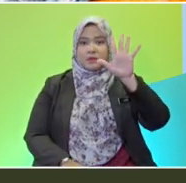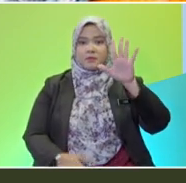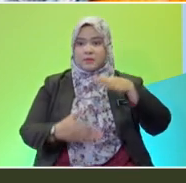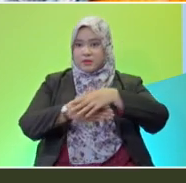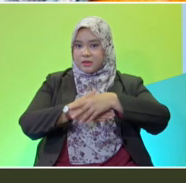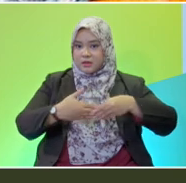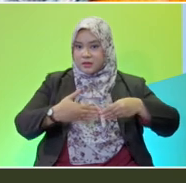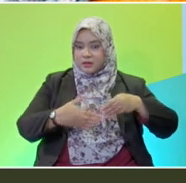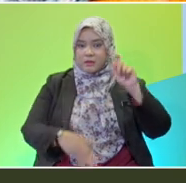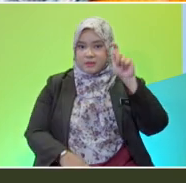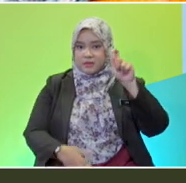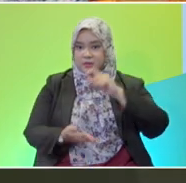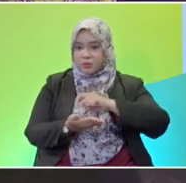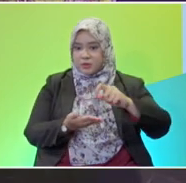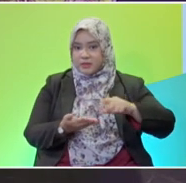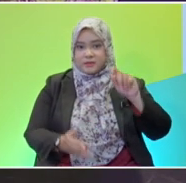ringgit